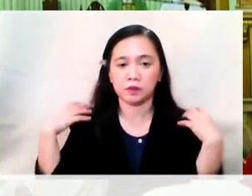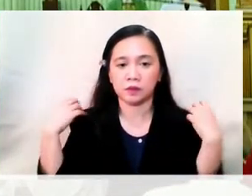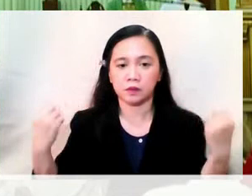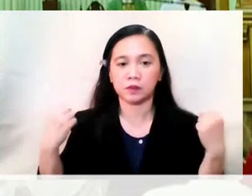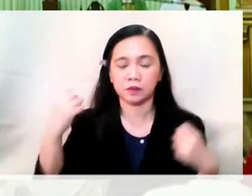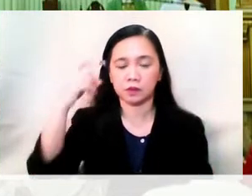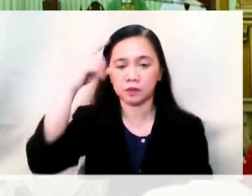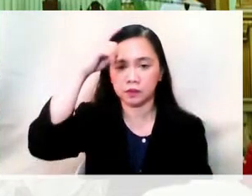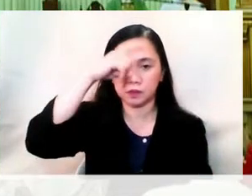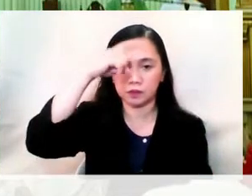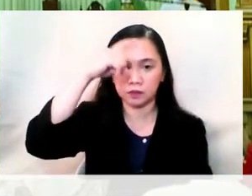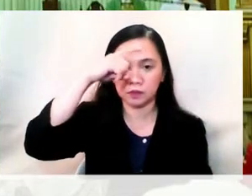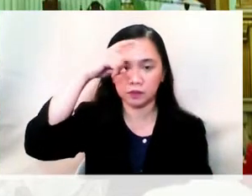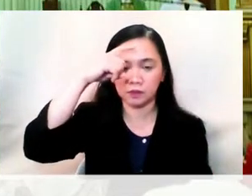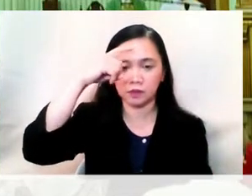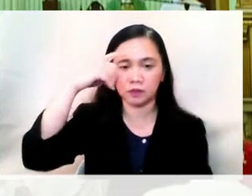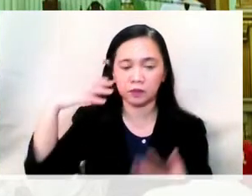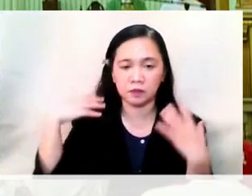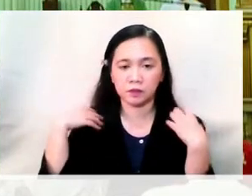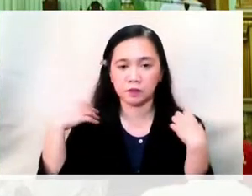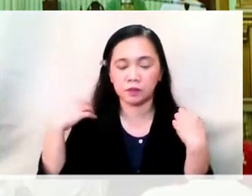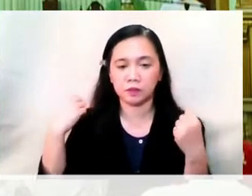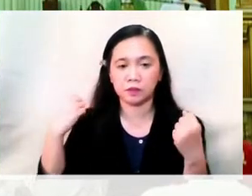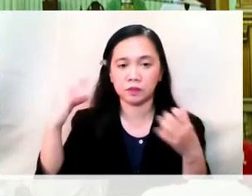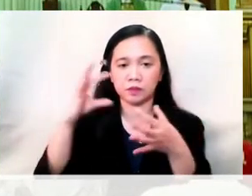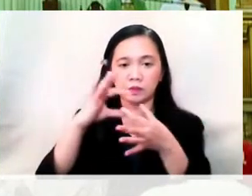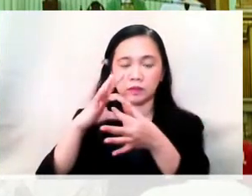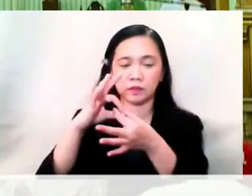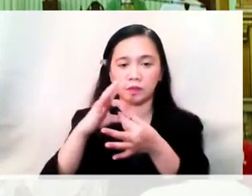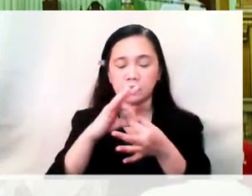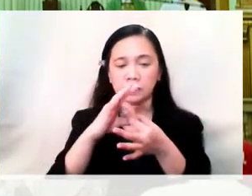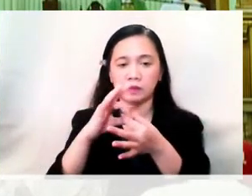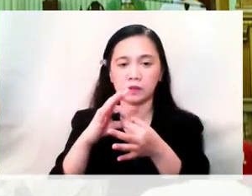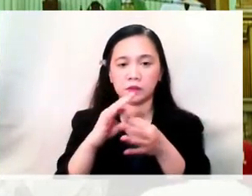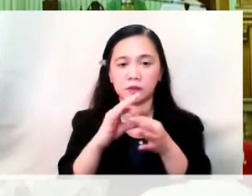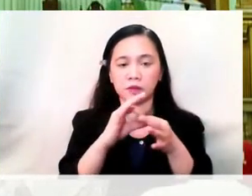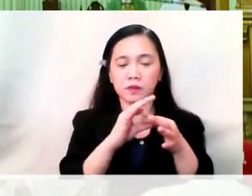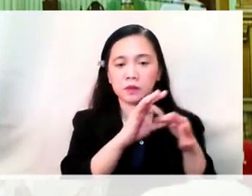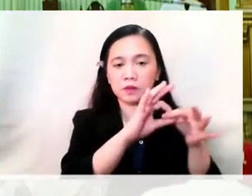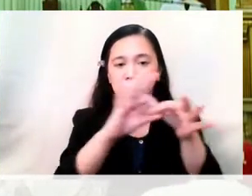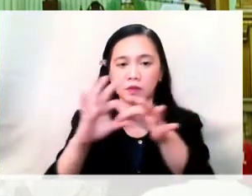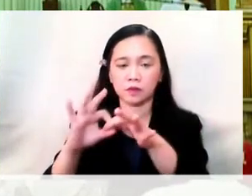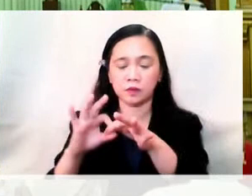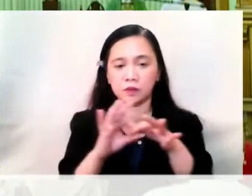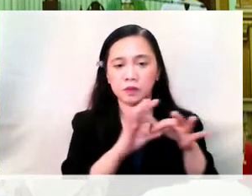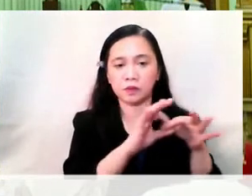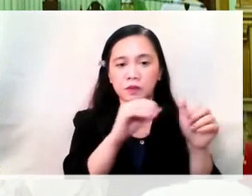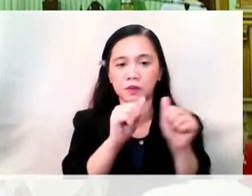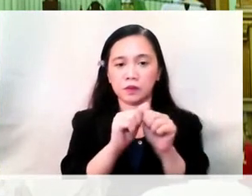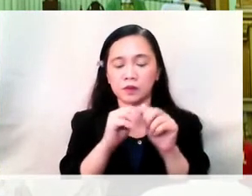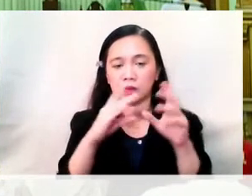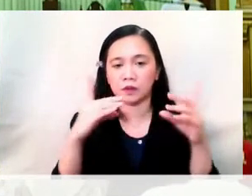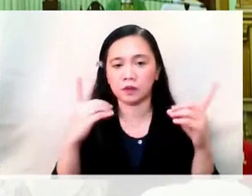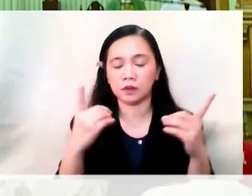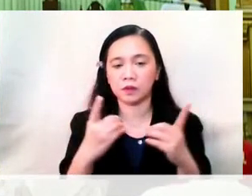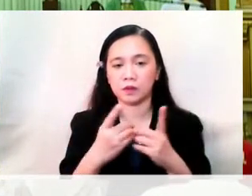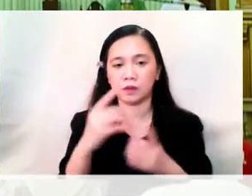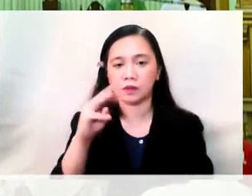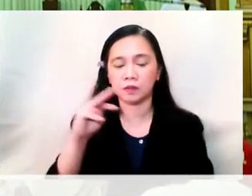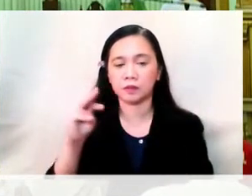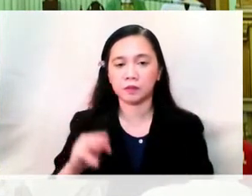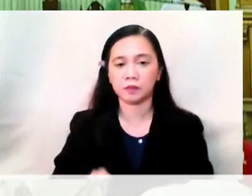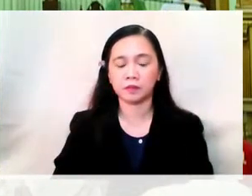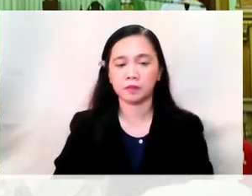karunungan. Patibayin mo ang ugnayan ng pagkakaisa sa aming archidioceses upang mapaglingkuran